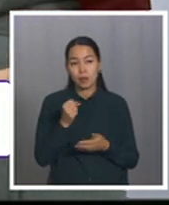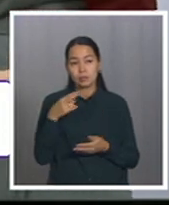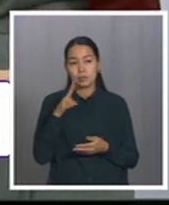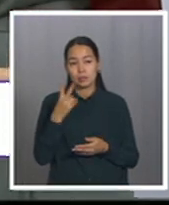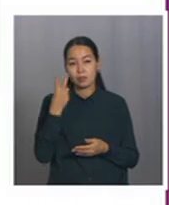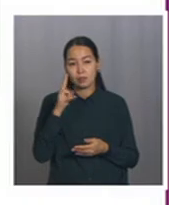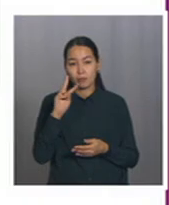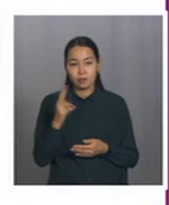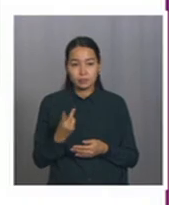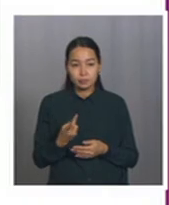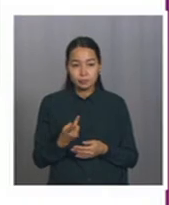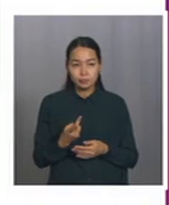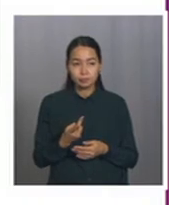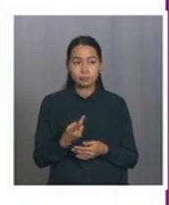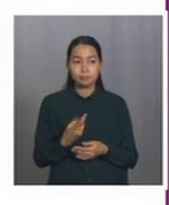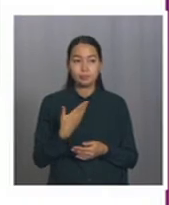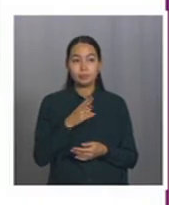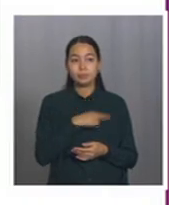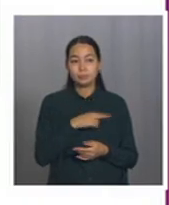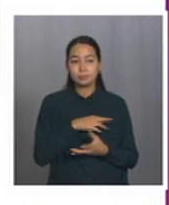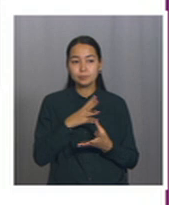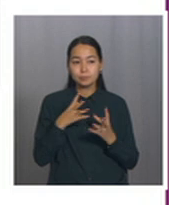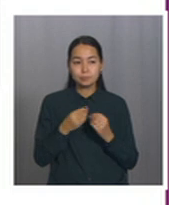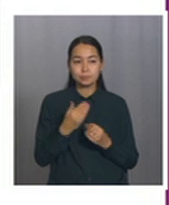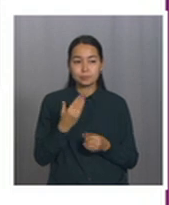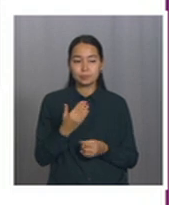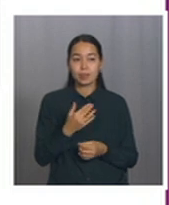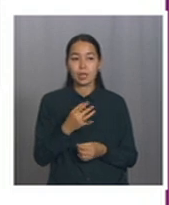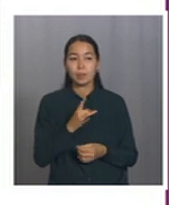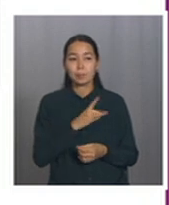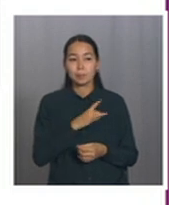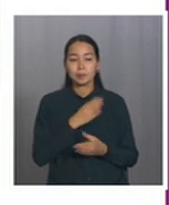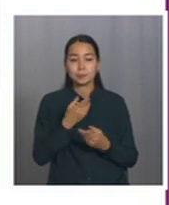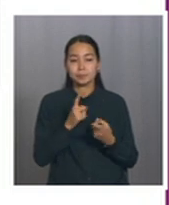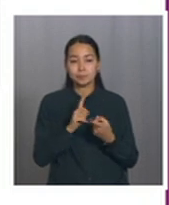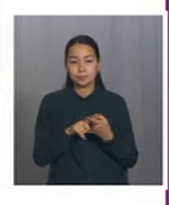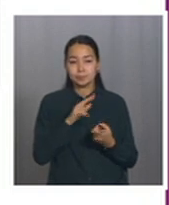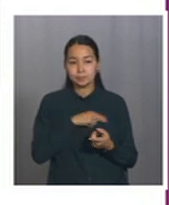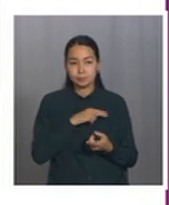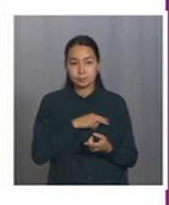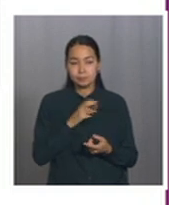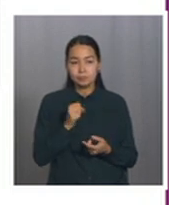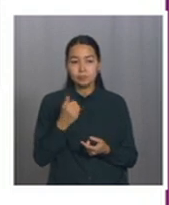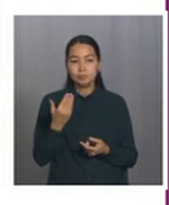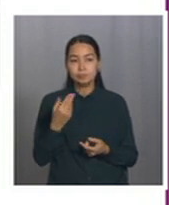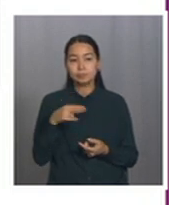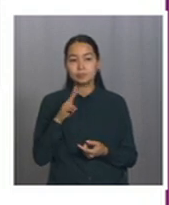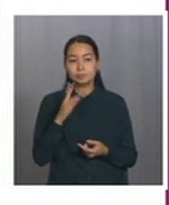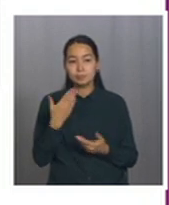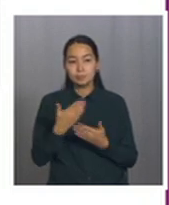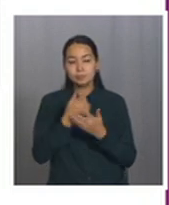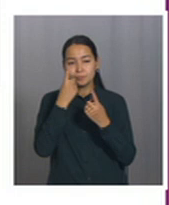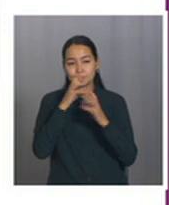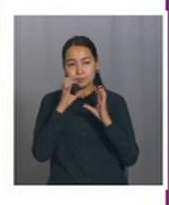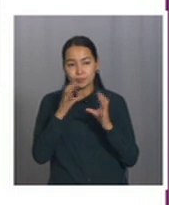тізбекті. Және РНК-ның атқаратын қызметі нәрус синтезіне қатысу болса, ДНК-ның негіз қызметі ақпаратты сақтау